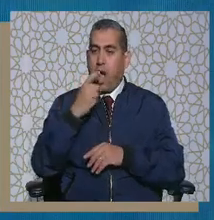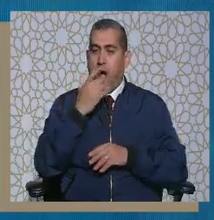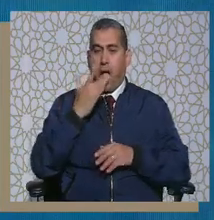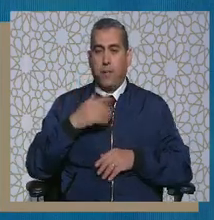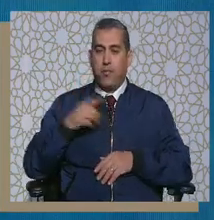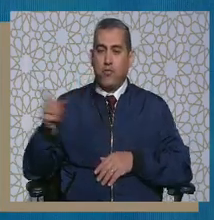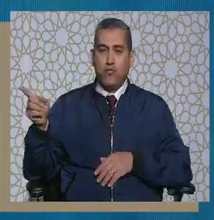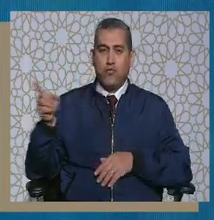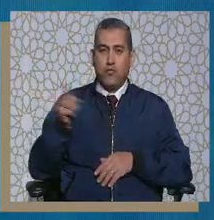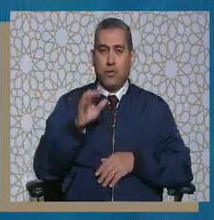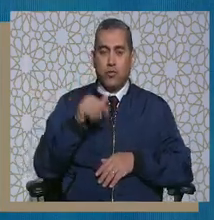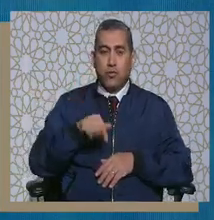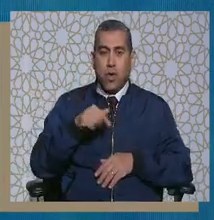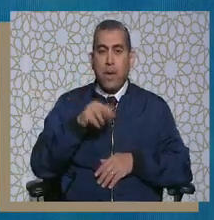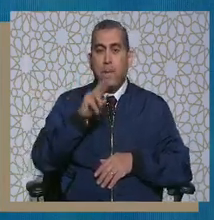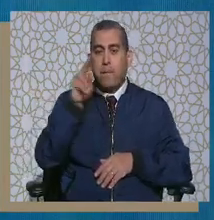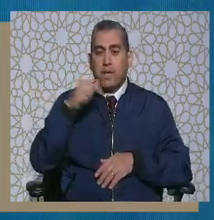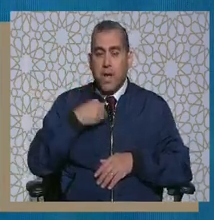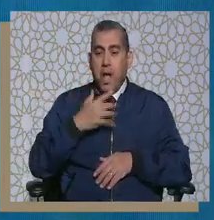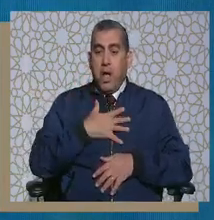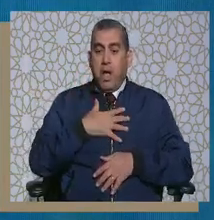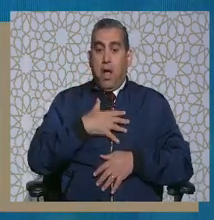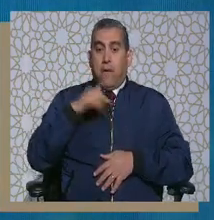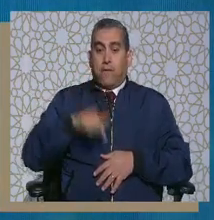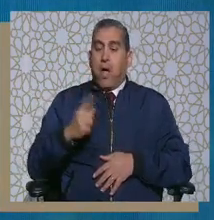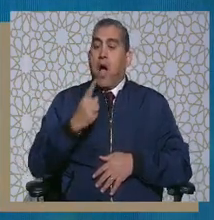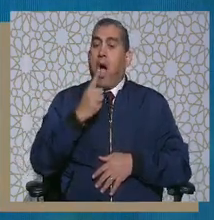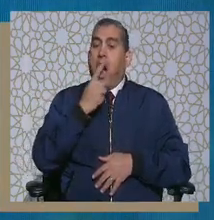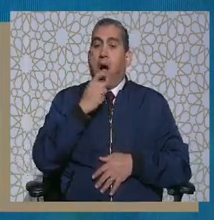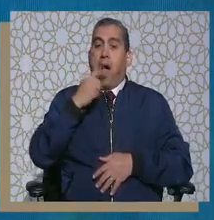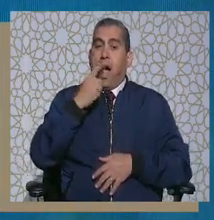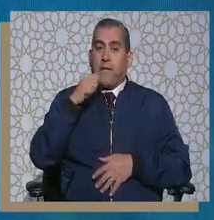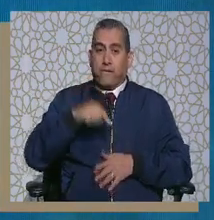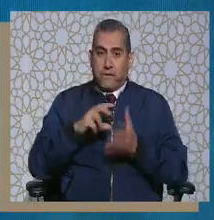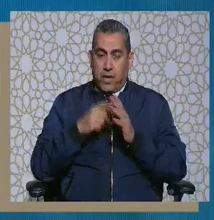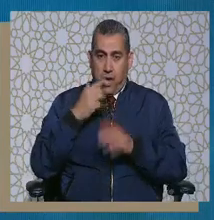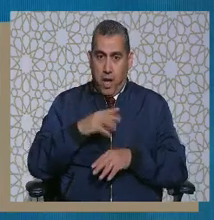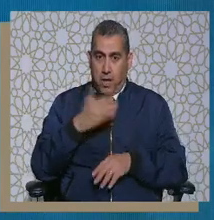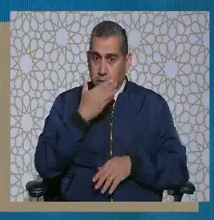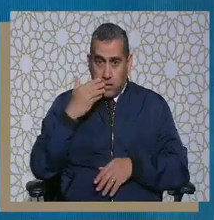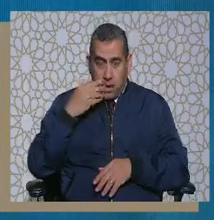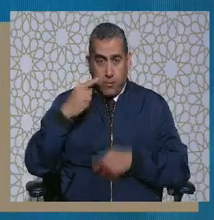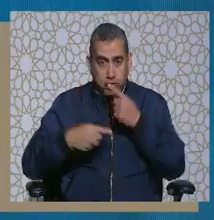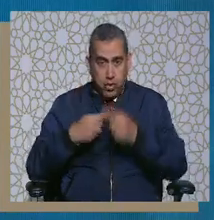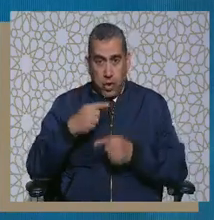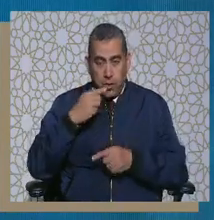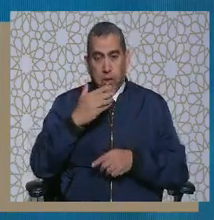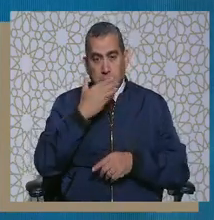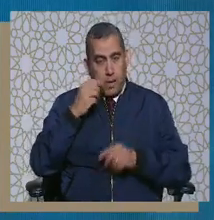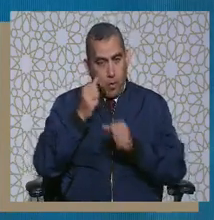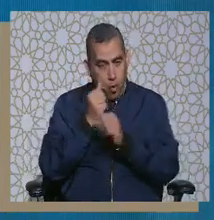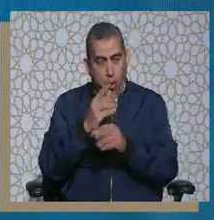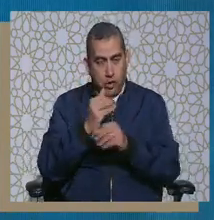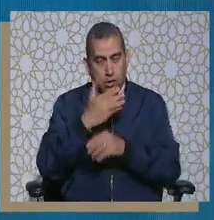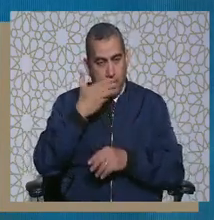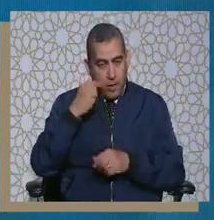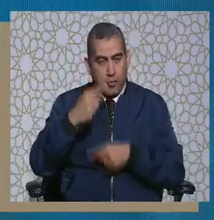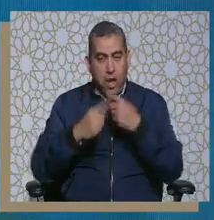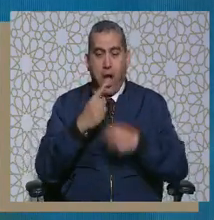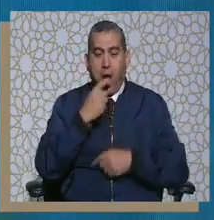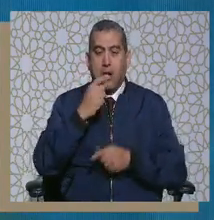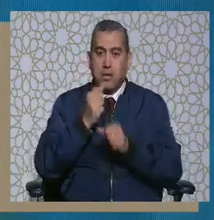اه يعني انت بتقولي لو استعملت بخاخه الرب ولما احتاج لها ه اكمل صيامي كمل صيامك يا حاج محمد